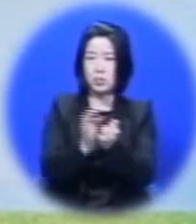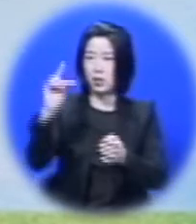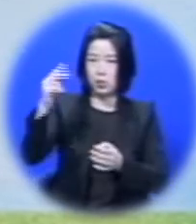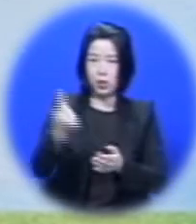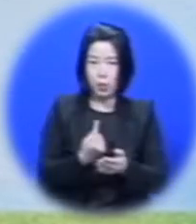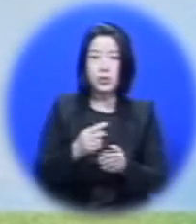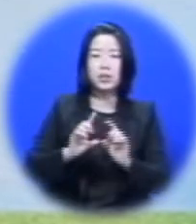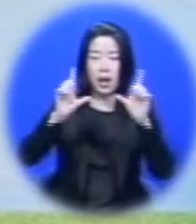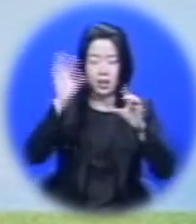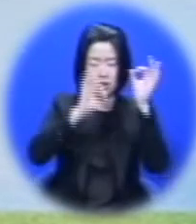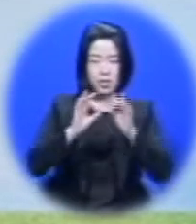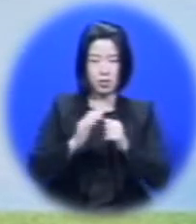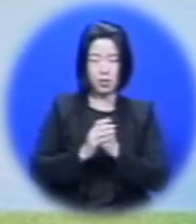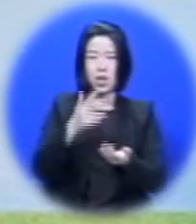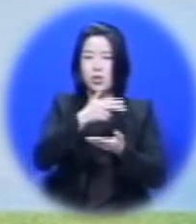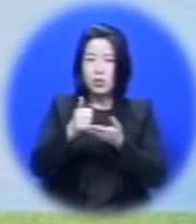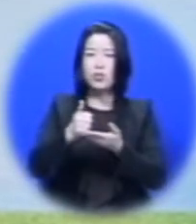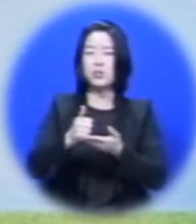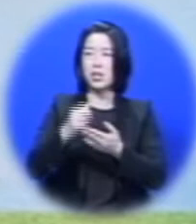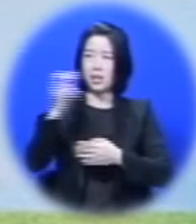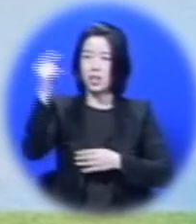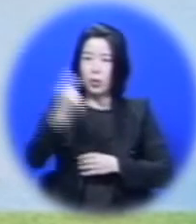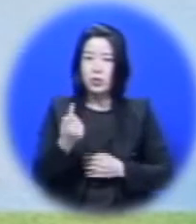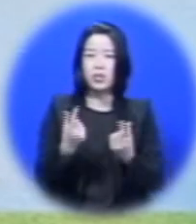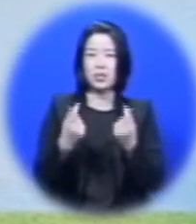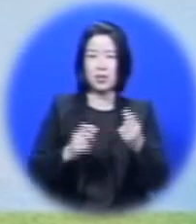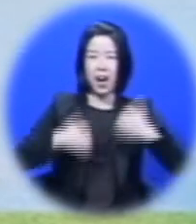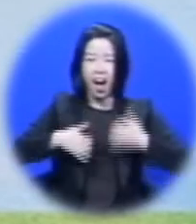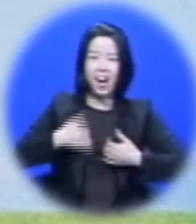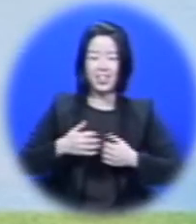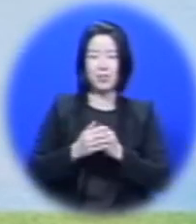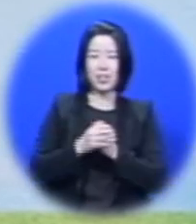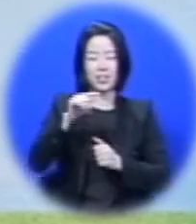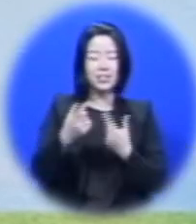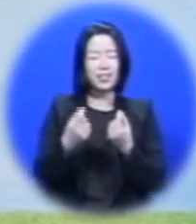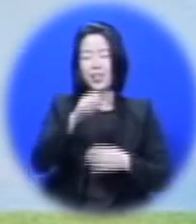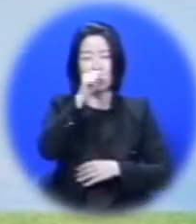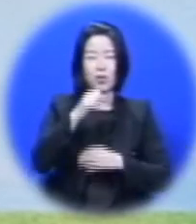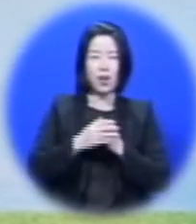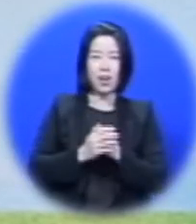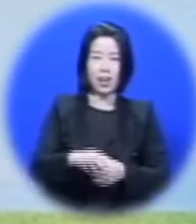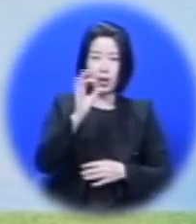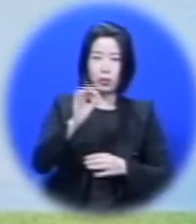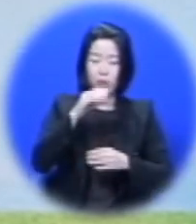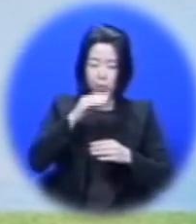들고 공항에서 주님이 재림한 것처럼 기뻐했대요. 그렇게 좋더래요. 돈봉도 찾은